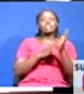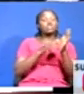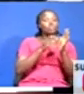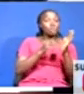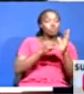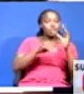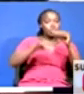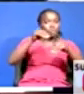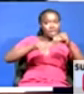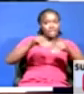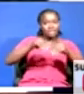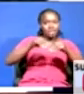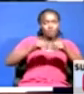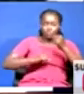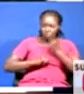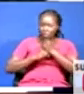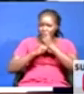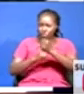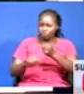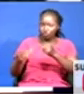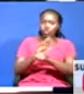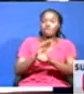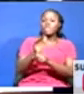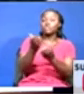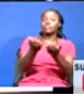elected, we are fully behind you. We'll give you the support that you need